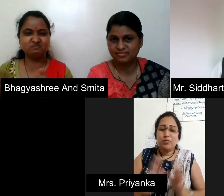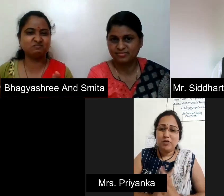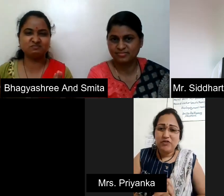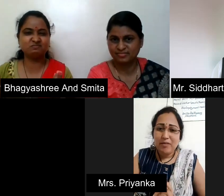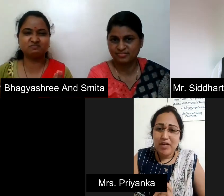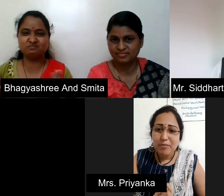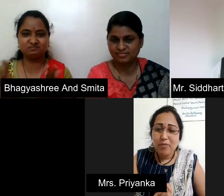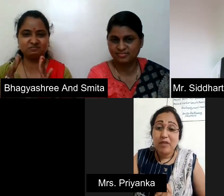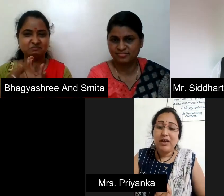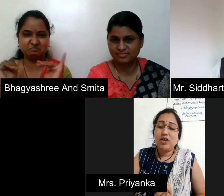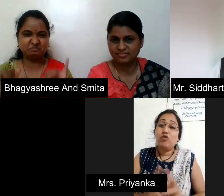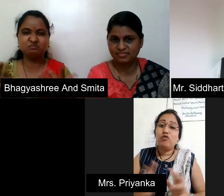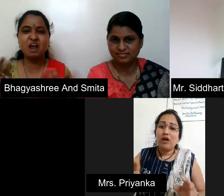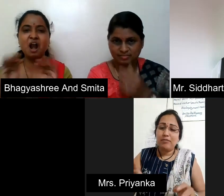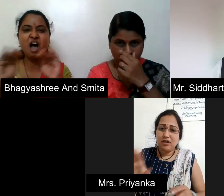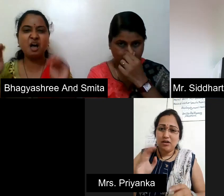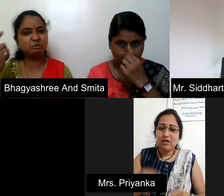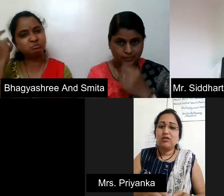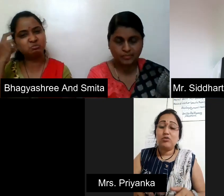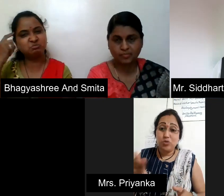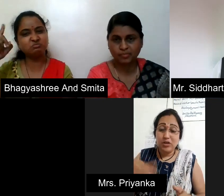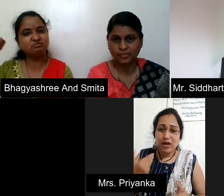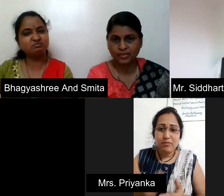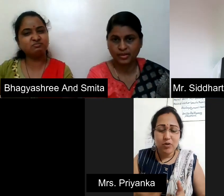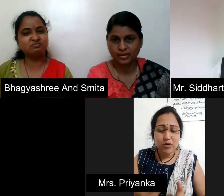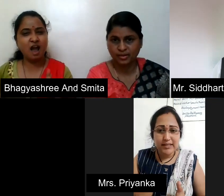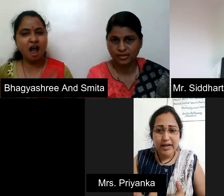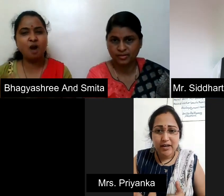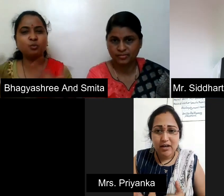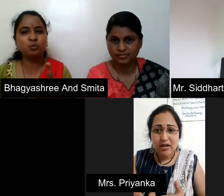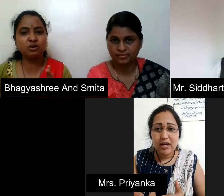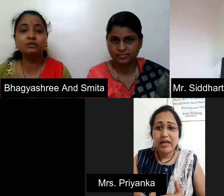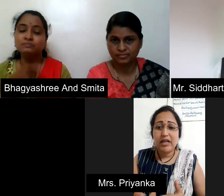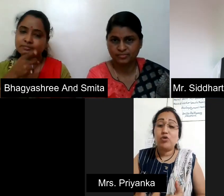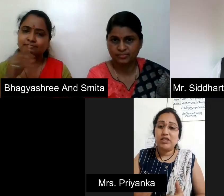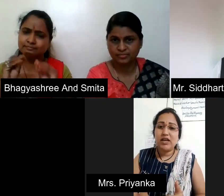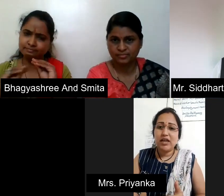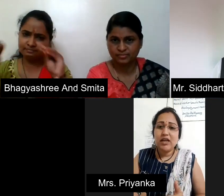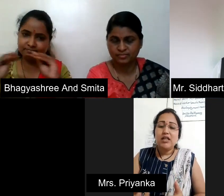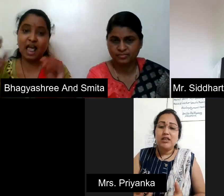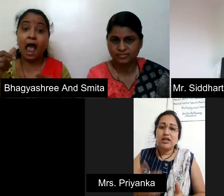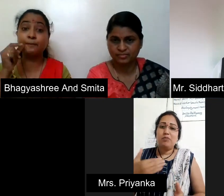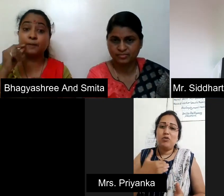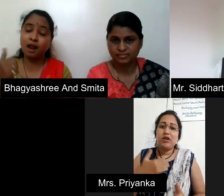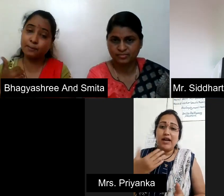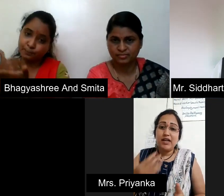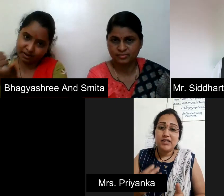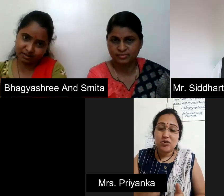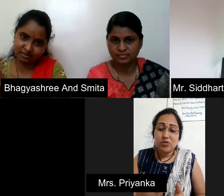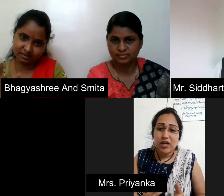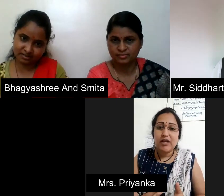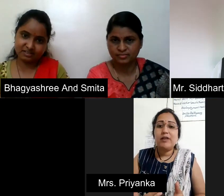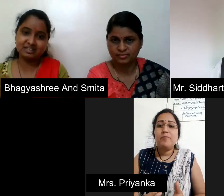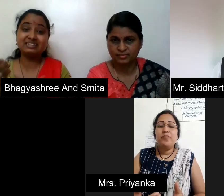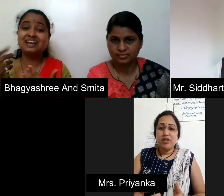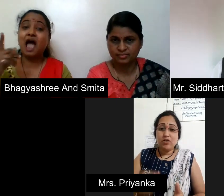जो भी कुछ फैमिली प्रॉब्लम है तो वो आप खुद हम लोग डिसाइड कर ले तो अच्छा है, ताकि हम लोगों का एनालिसिस